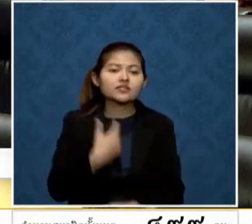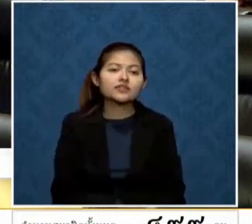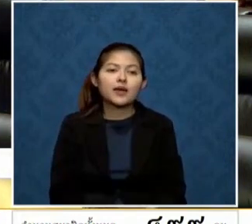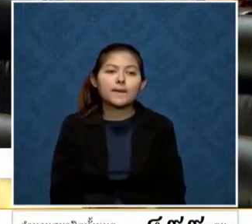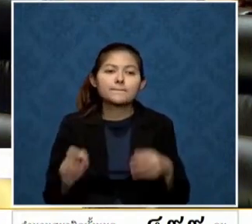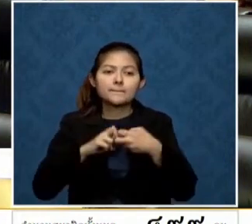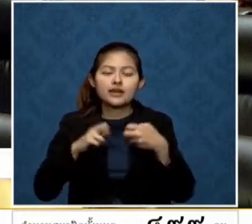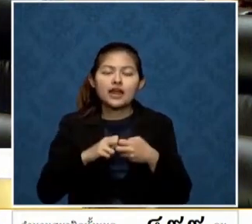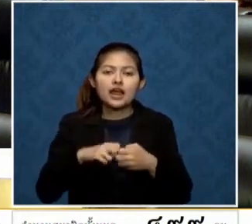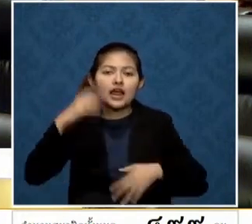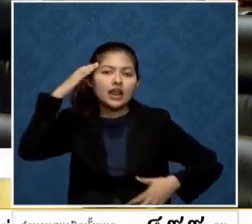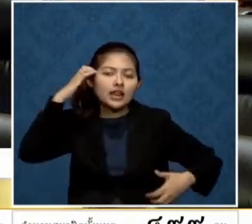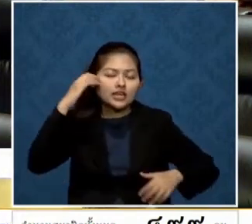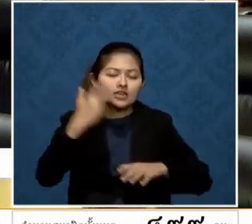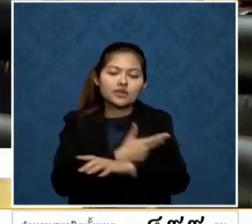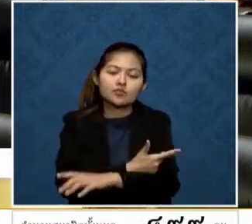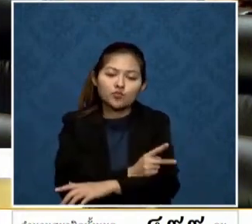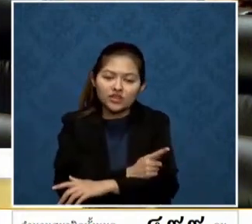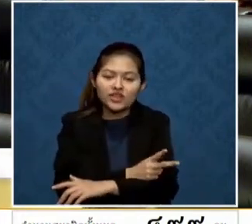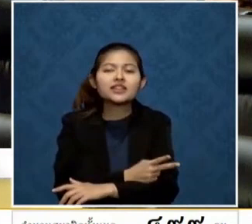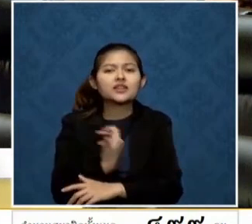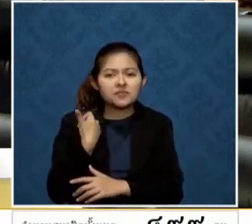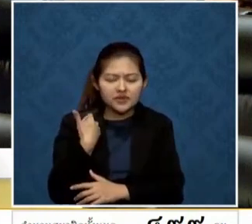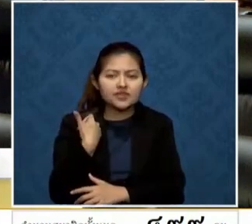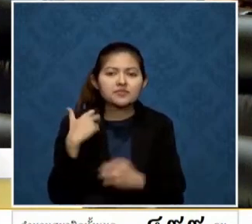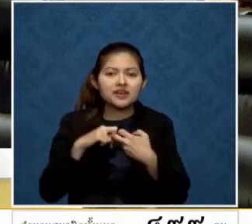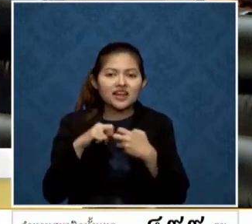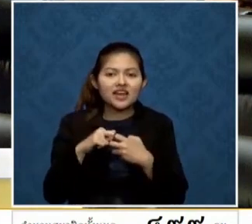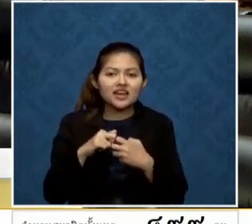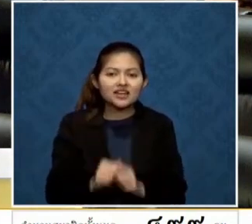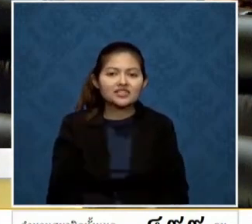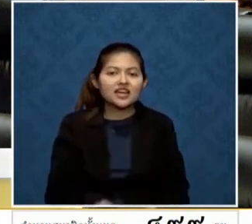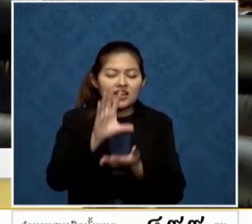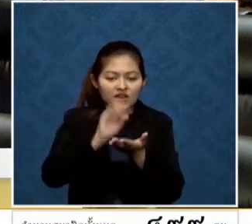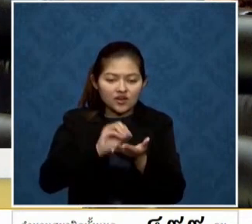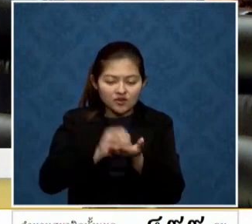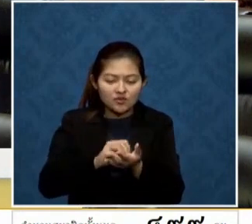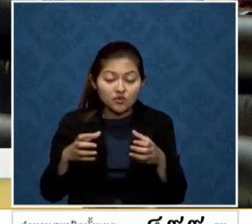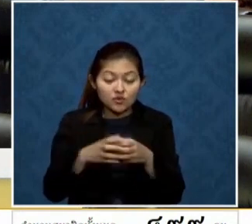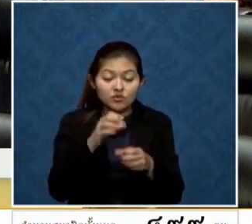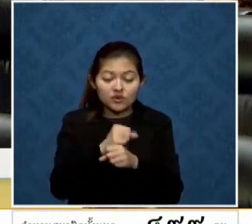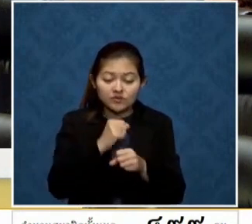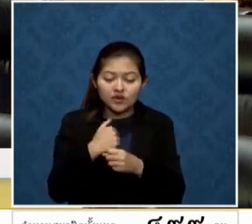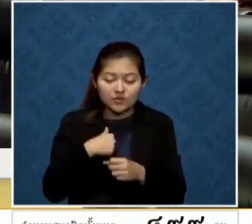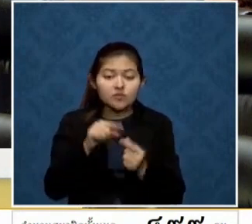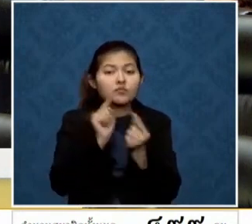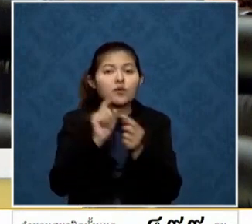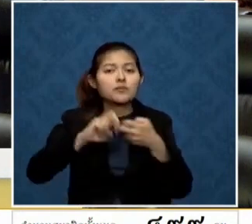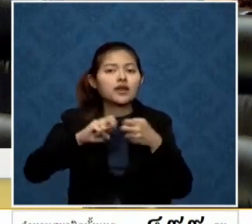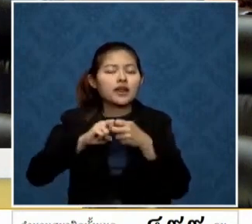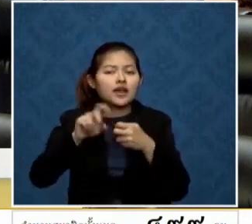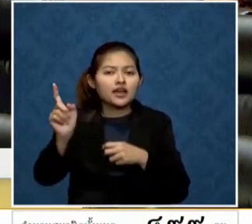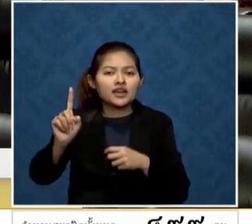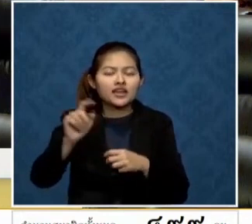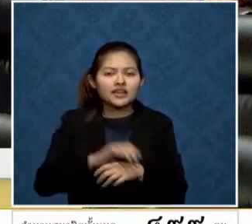ลิงในจังหวัดภูเก็ตก็มีกับเขาเหมือนกันครับจากข้อมูลทีมงานผมมีพบว่าหลายจุด